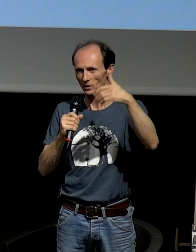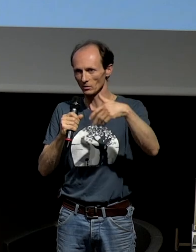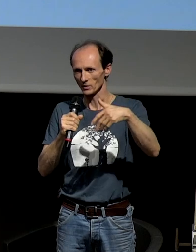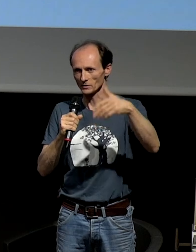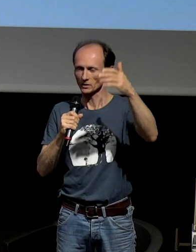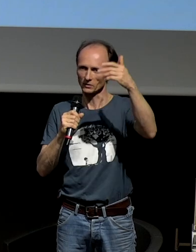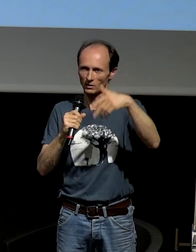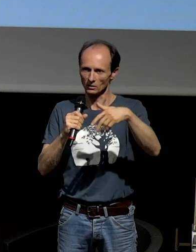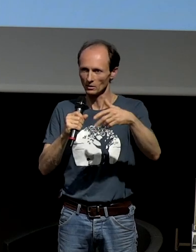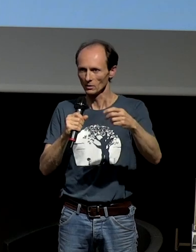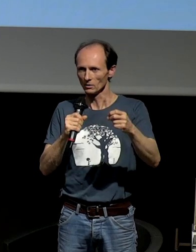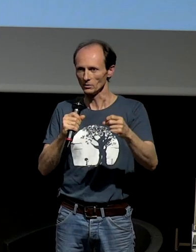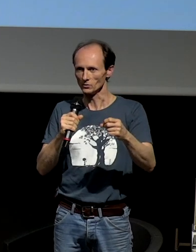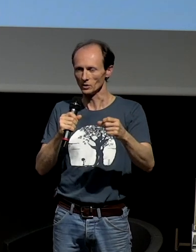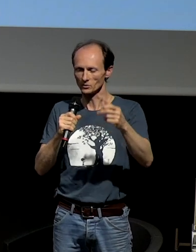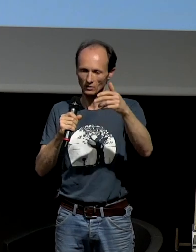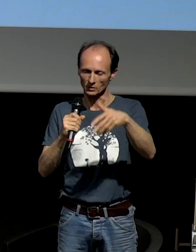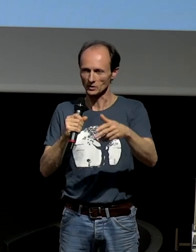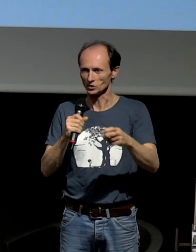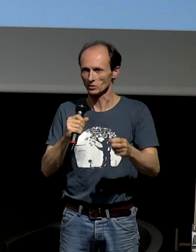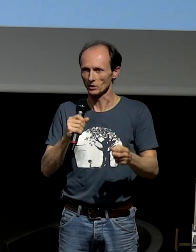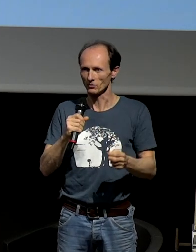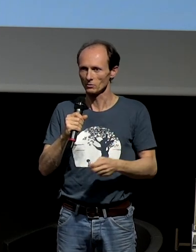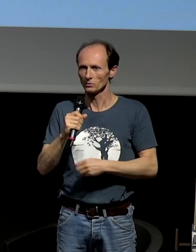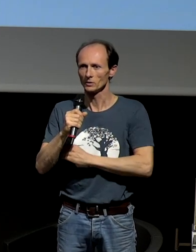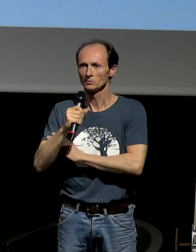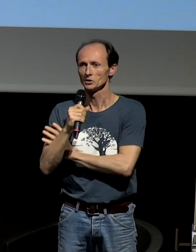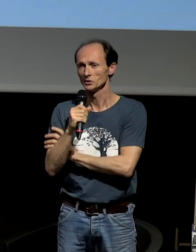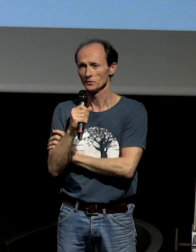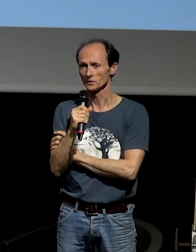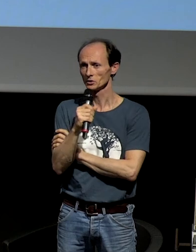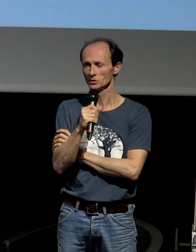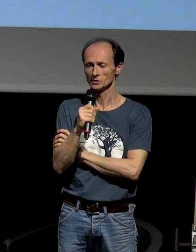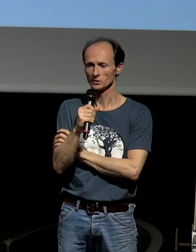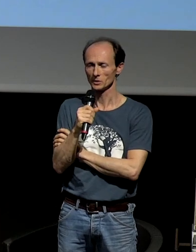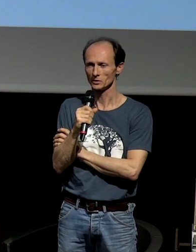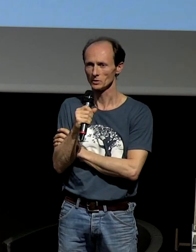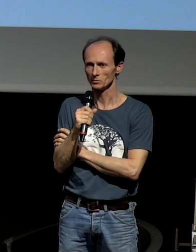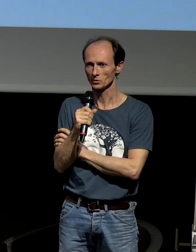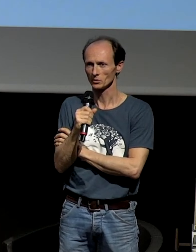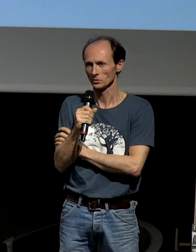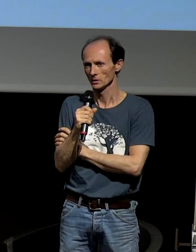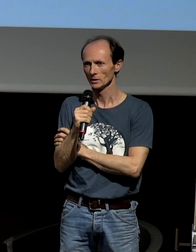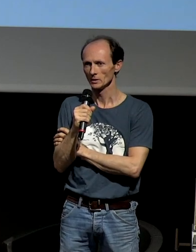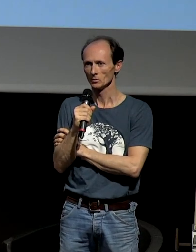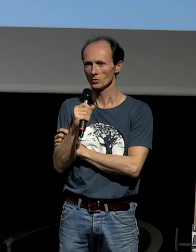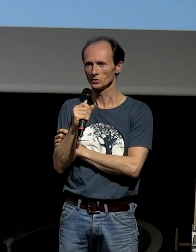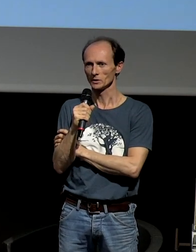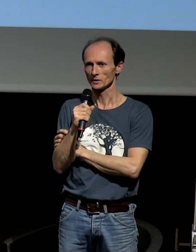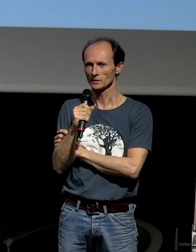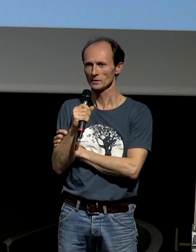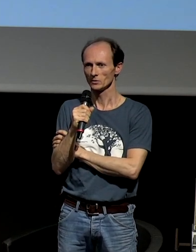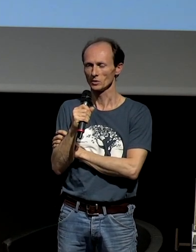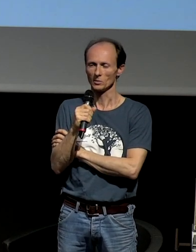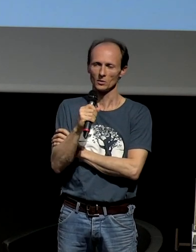finissent par passer à travers l'isolation est haché le plafond voilà moi j'ai fait ça chez des particuliers pour que pour que la